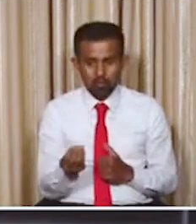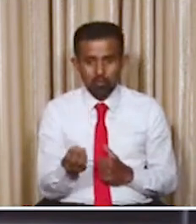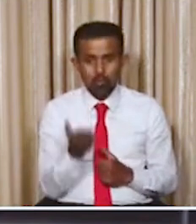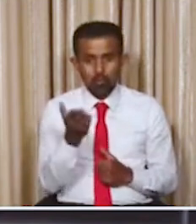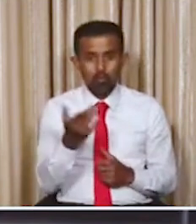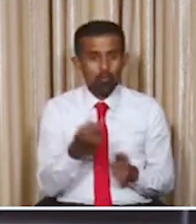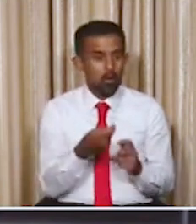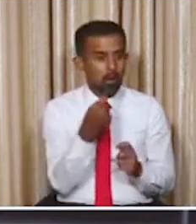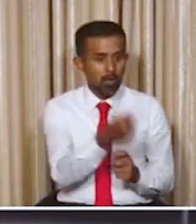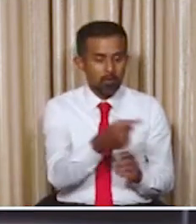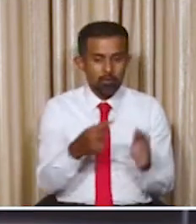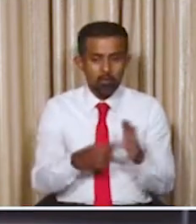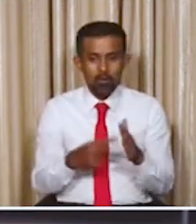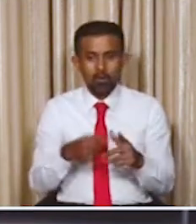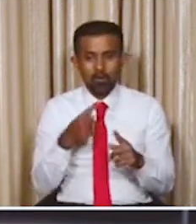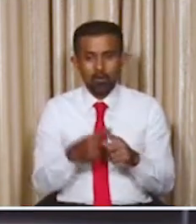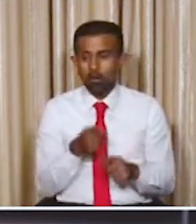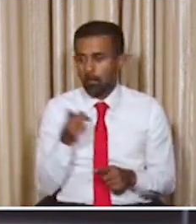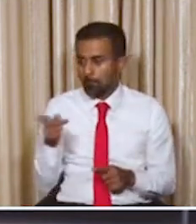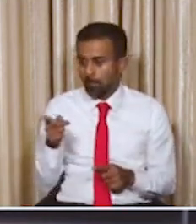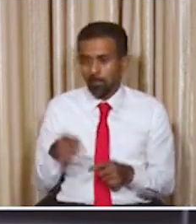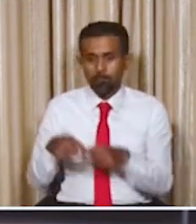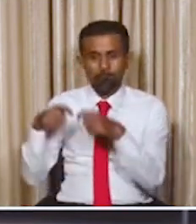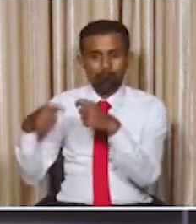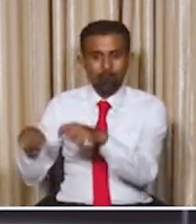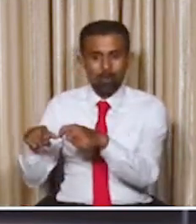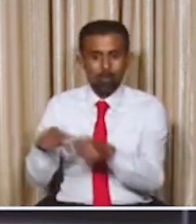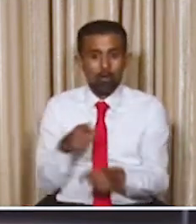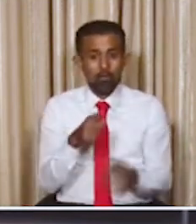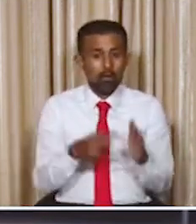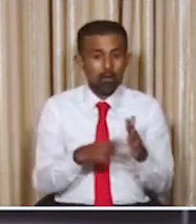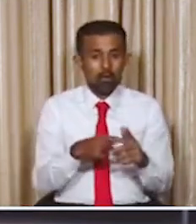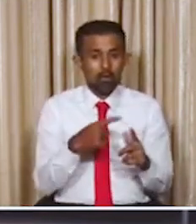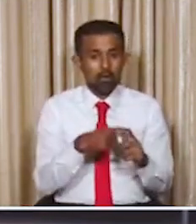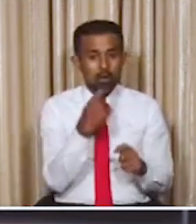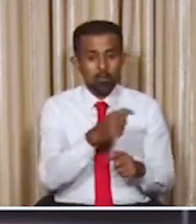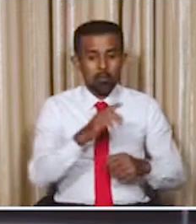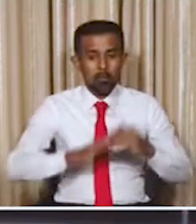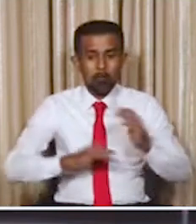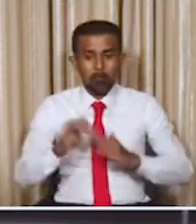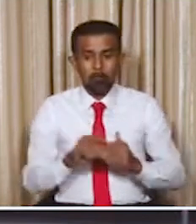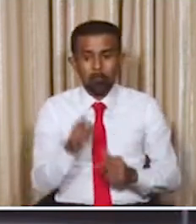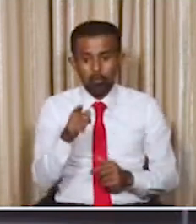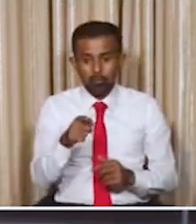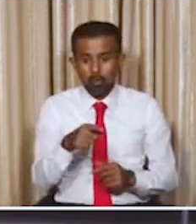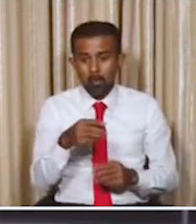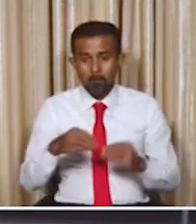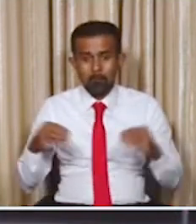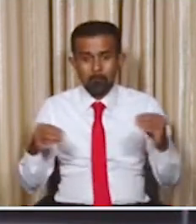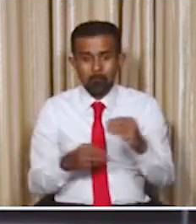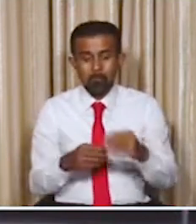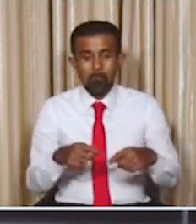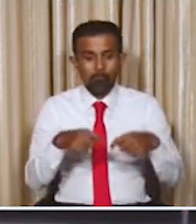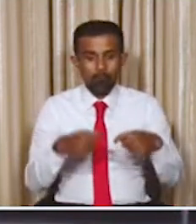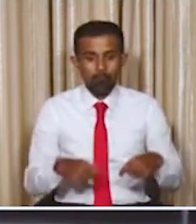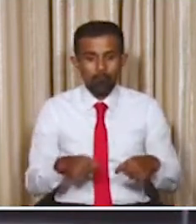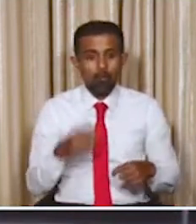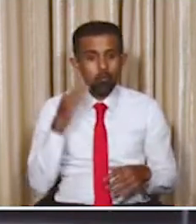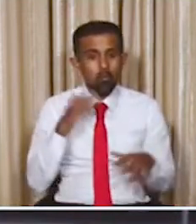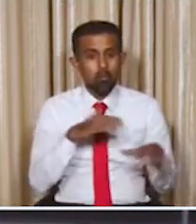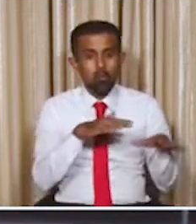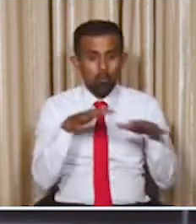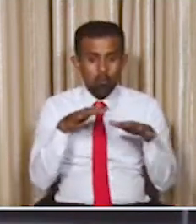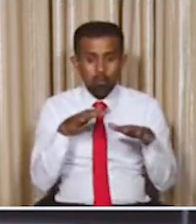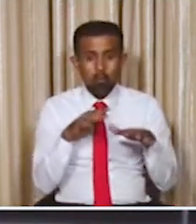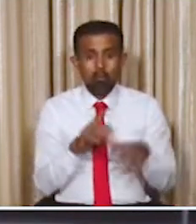ගෙවන බදු මුදල යන්නේ මෙන්න මේකට. ඔබ ගෙවන බදු මුදල පාවිච්චි වෙන්නේ ඔබේ මේ දේට කියන එක මේ රටේ